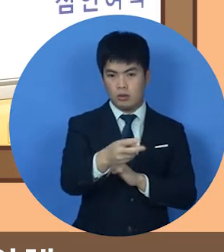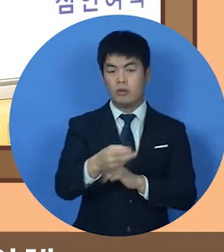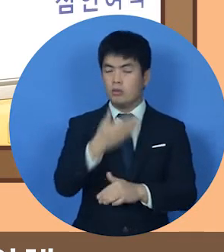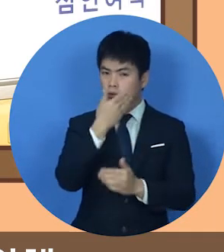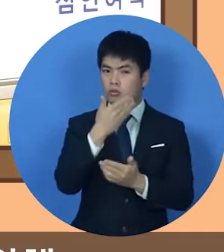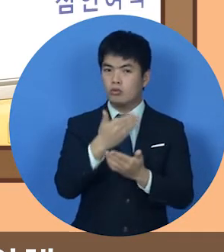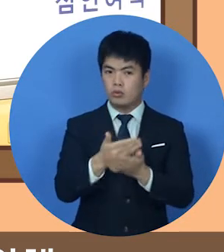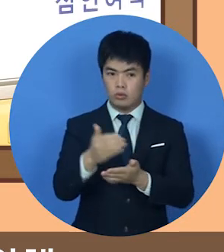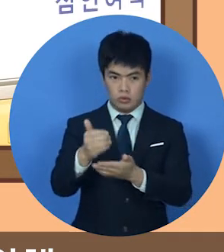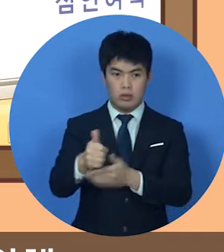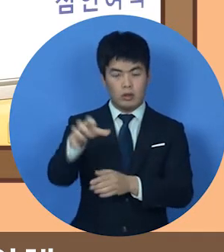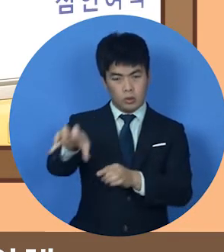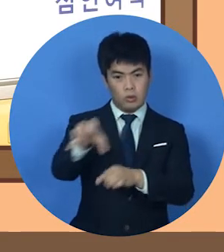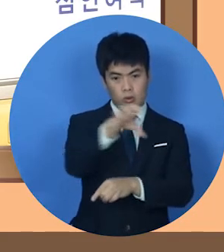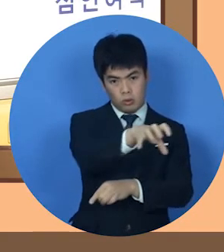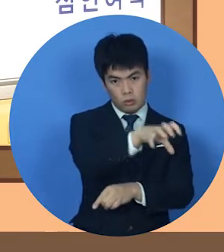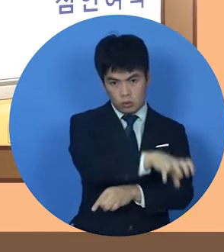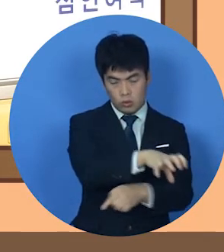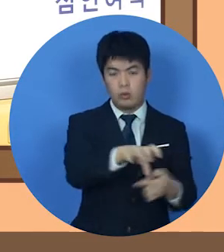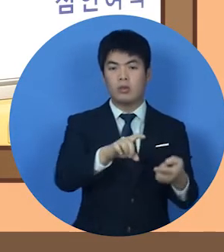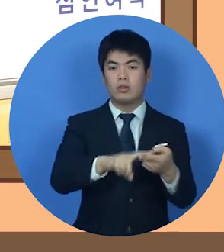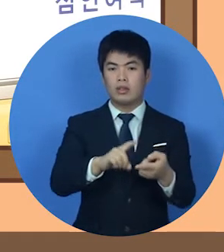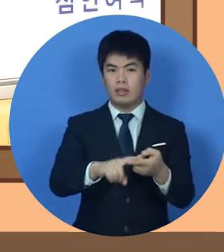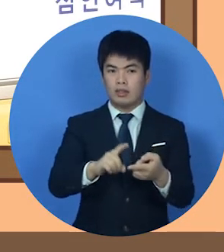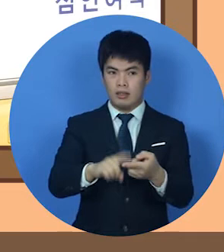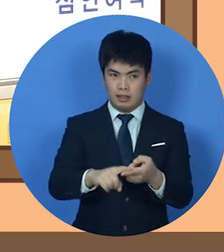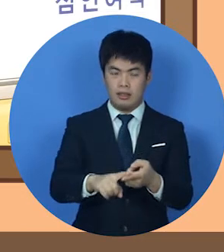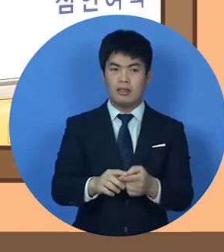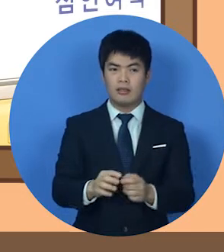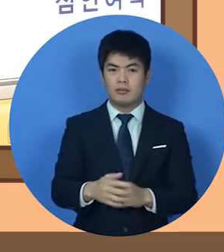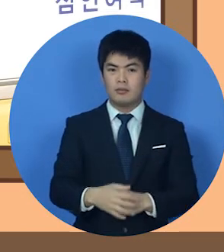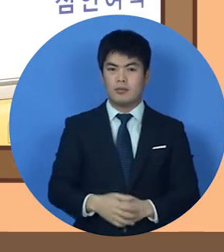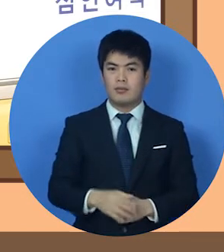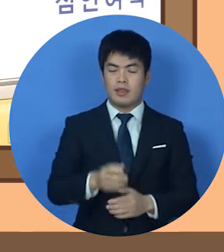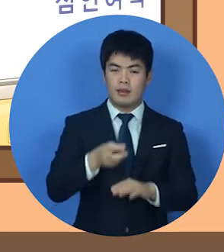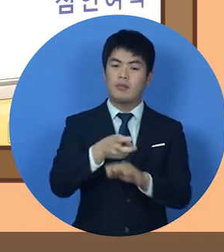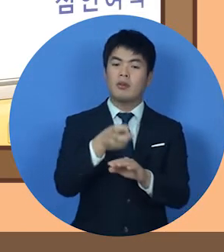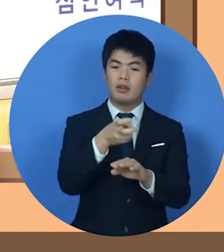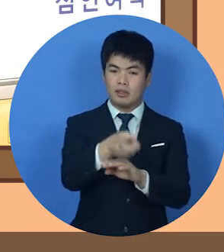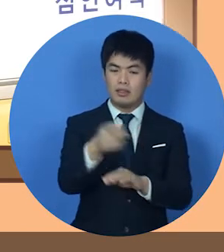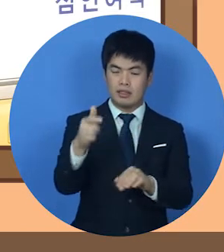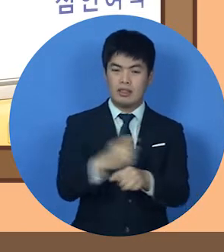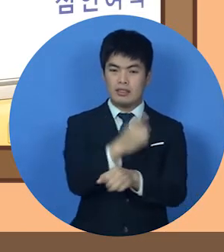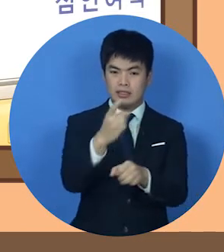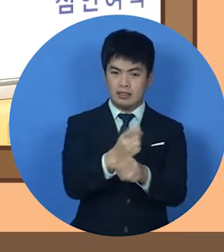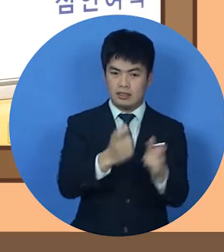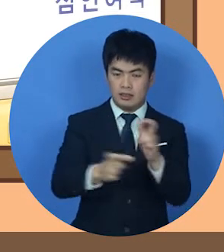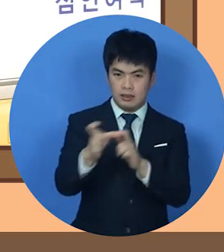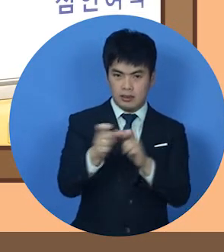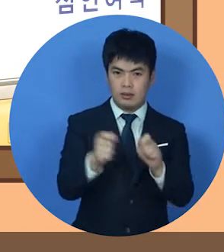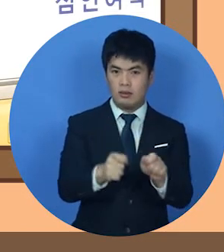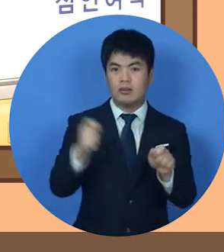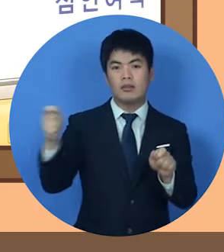노선의 탑승객 인원을 감안해 인건비가 절약되는 마중버스를 1시간 연장 운행할